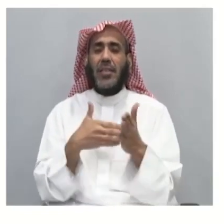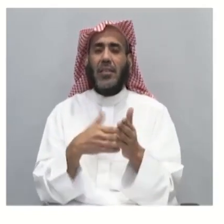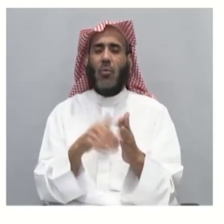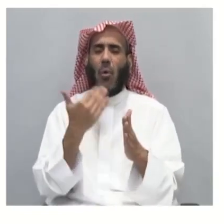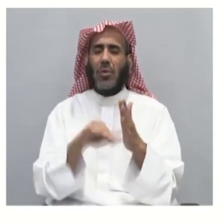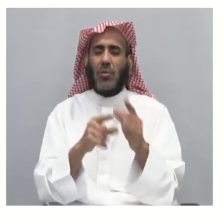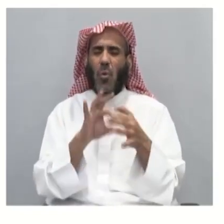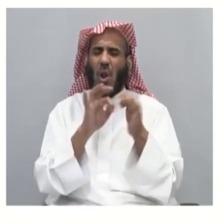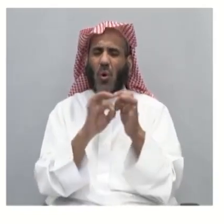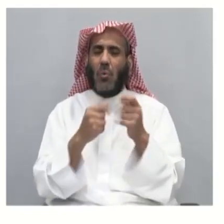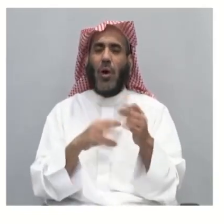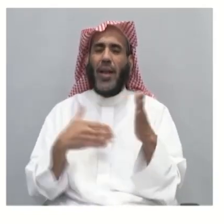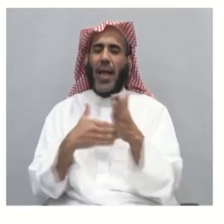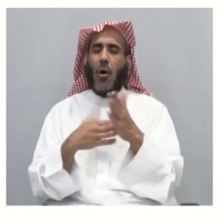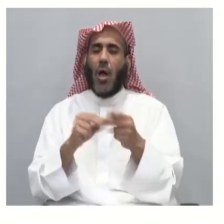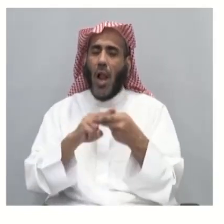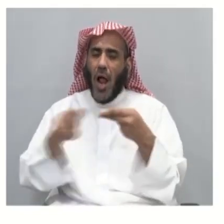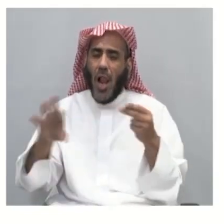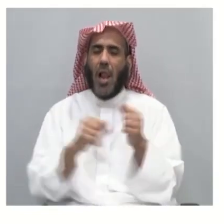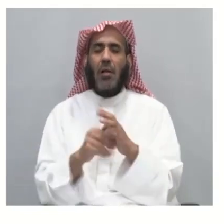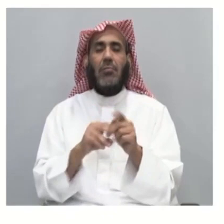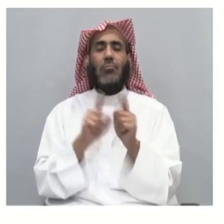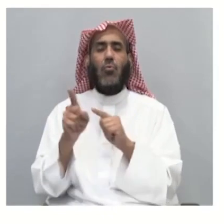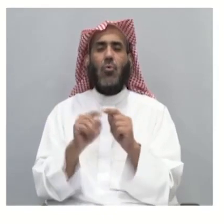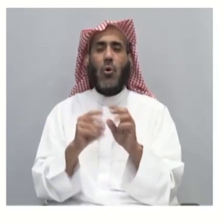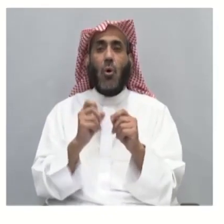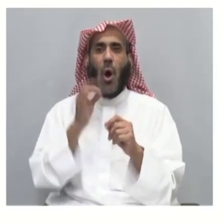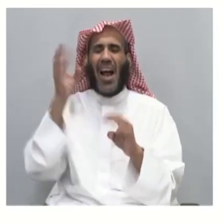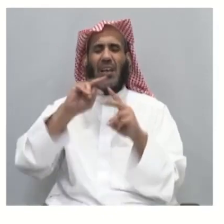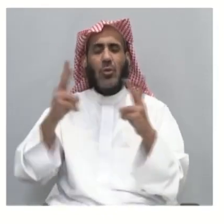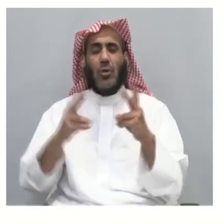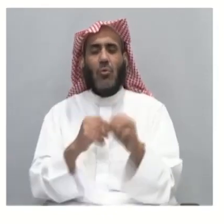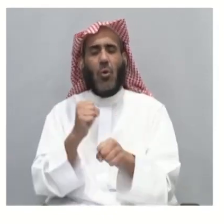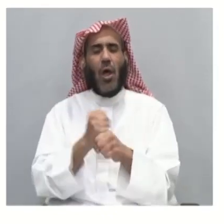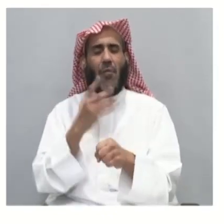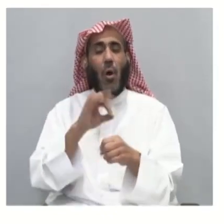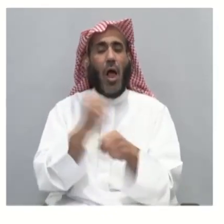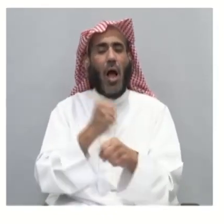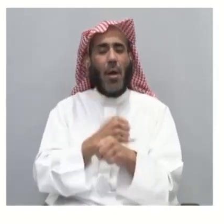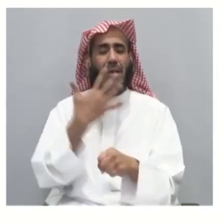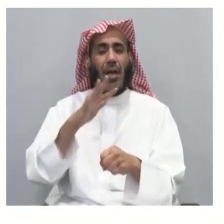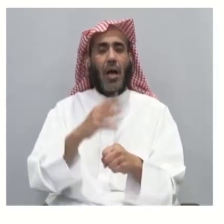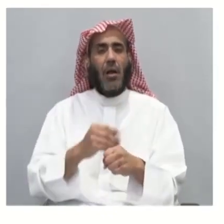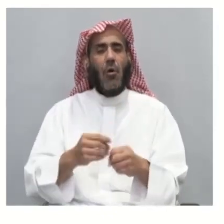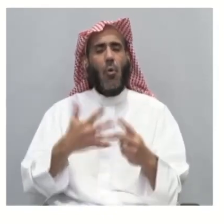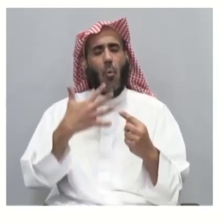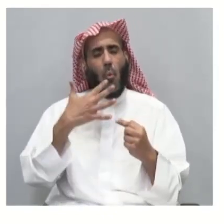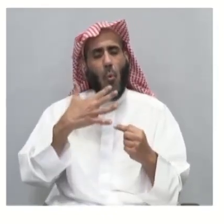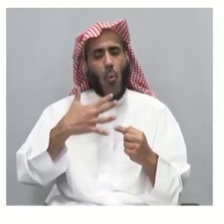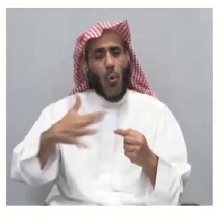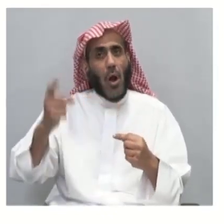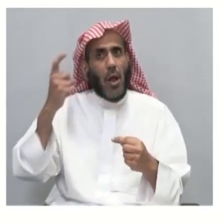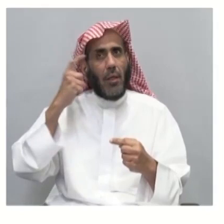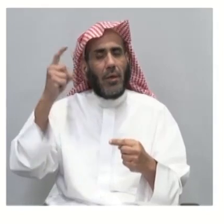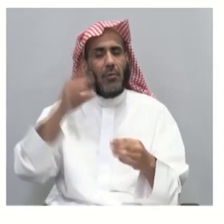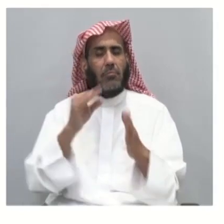والامكنة والنهايه اللي هي الحل ثم قال هنا كنز لا يفنى واشار ان العمل الصالح يخلد الذكرى فسنذكره العناصر